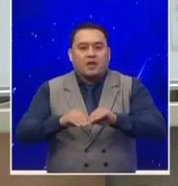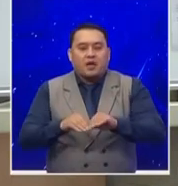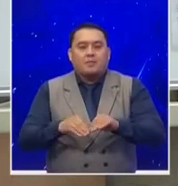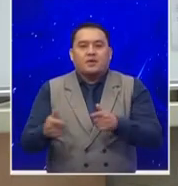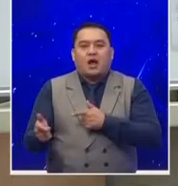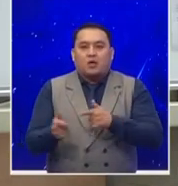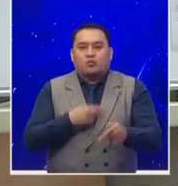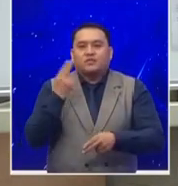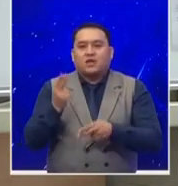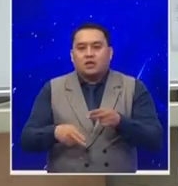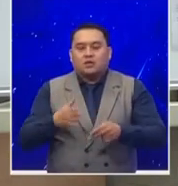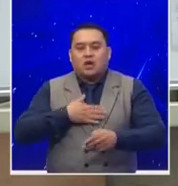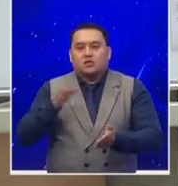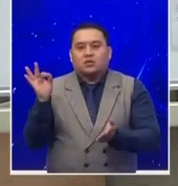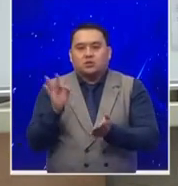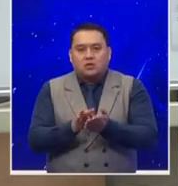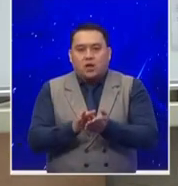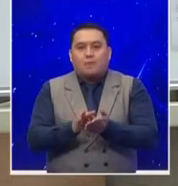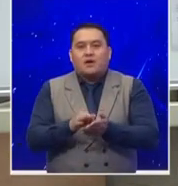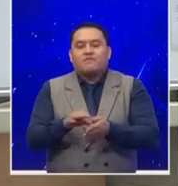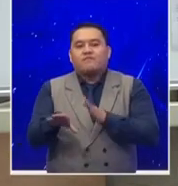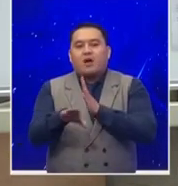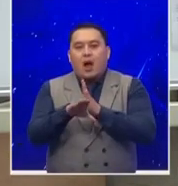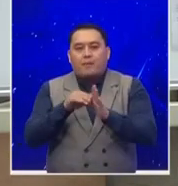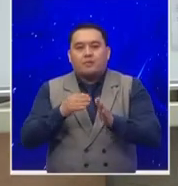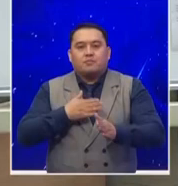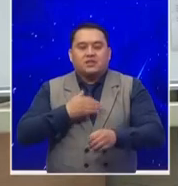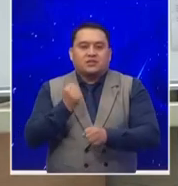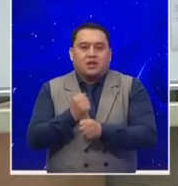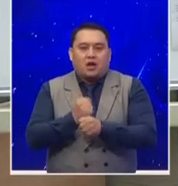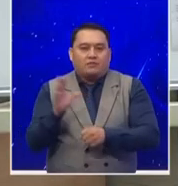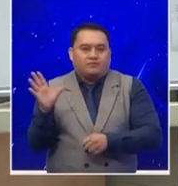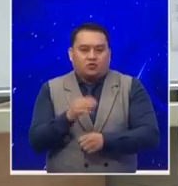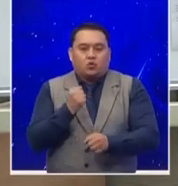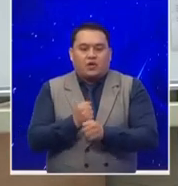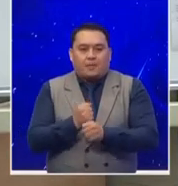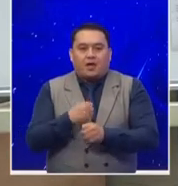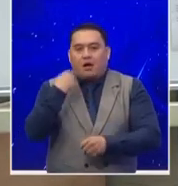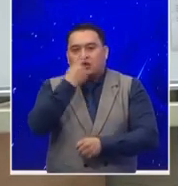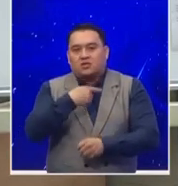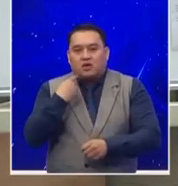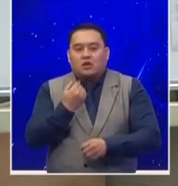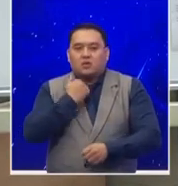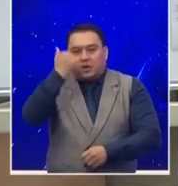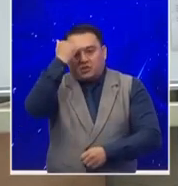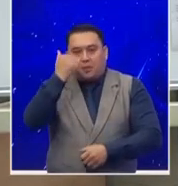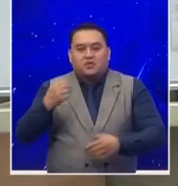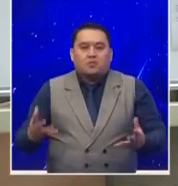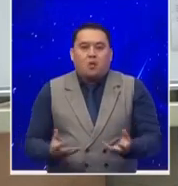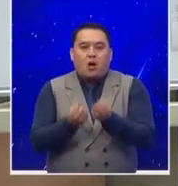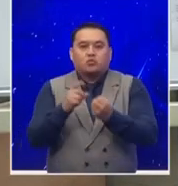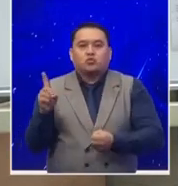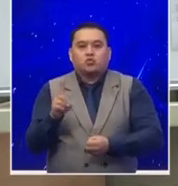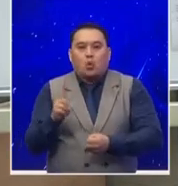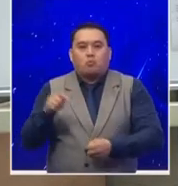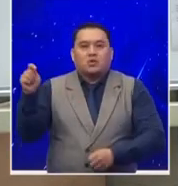приготовления завершены. Наша задача – провести прозрачные выборы, и мы сделаем все для этого. Отдельное спасибо хочется сказать спасателям за то,